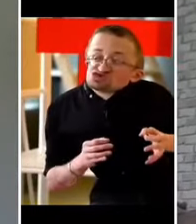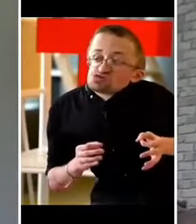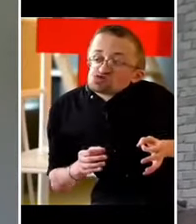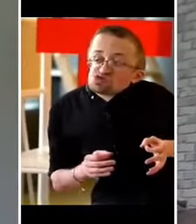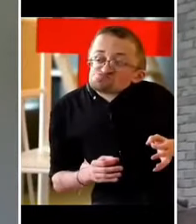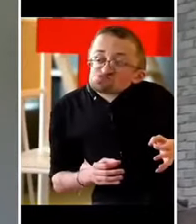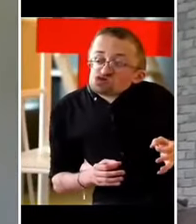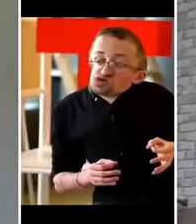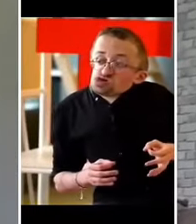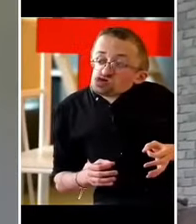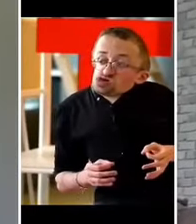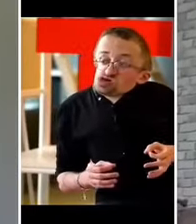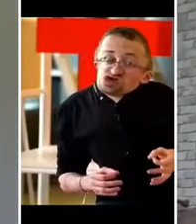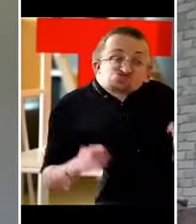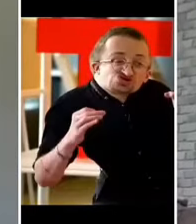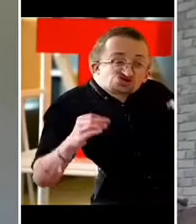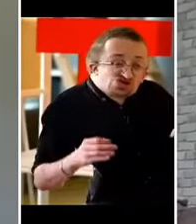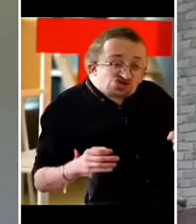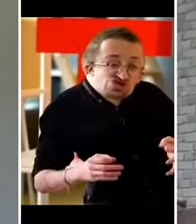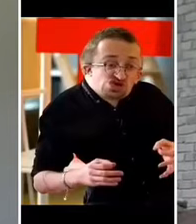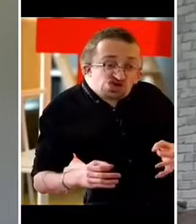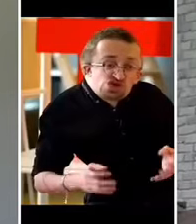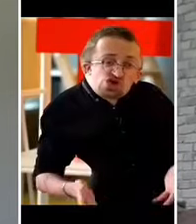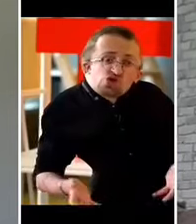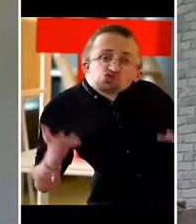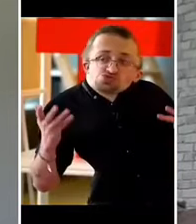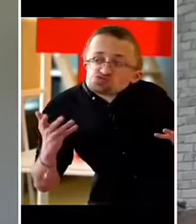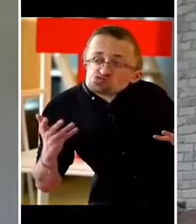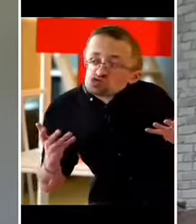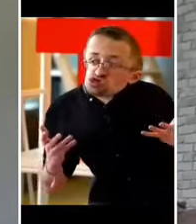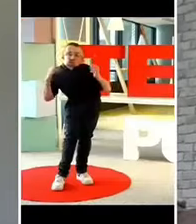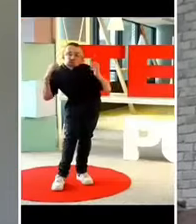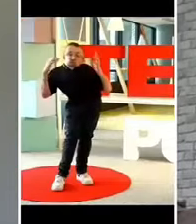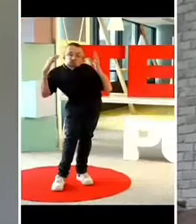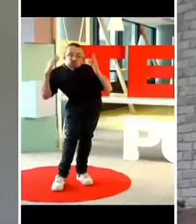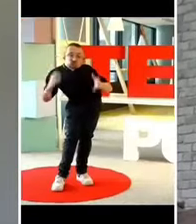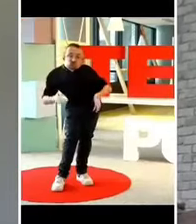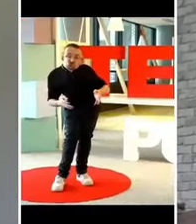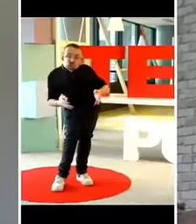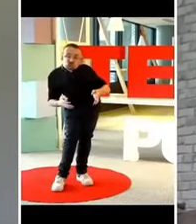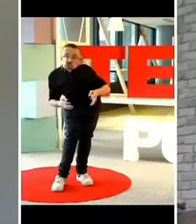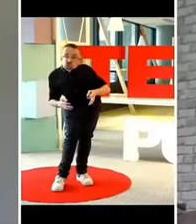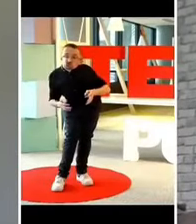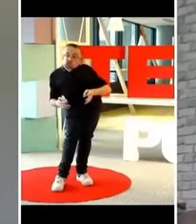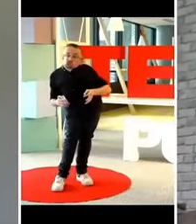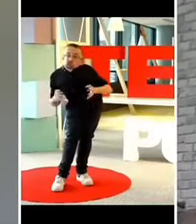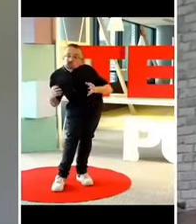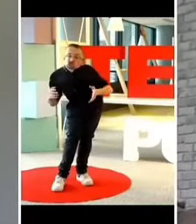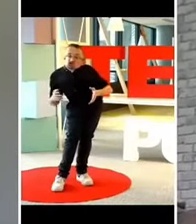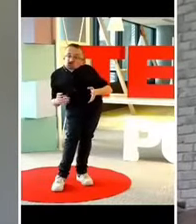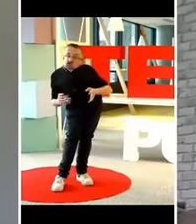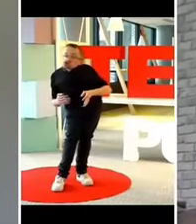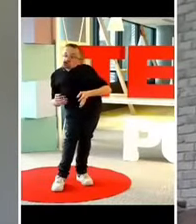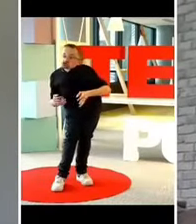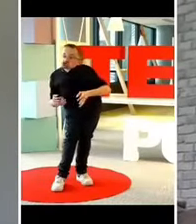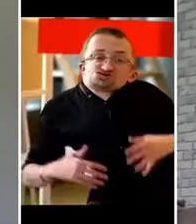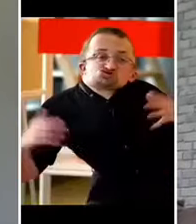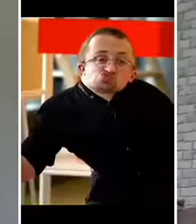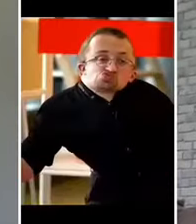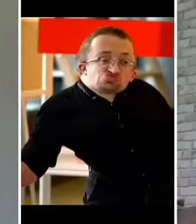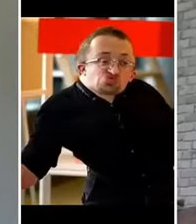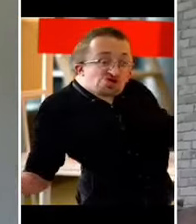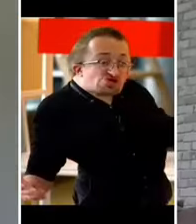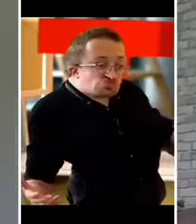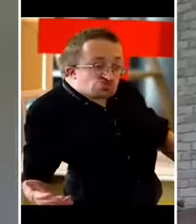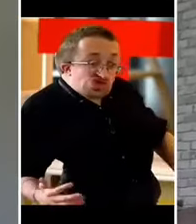souhaitez réaliser dans la vie. Et si vous échouez, relevez-vous. Je suis fier de ne plus me dire que si